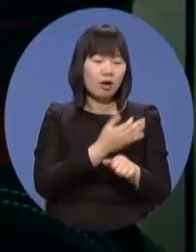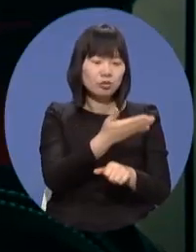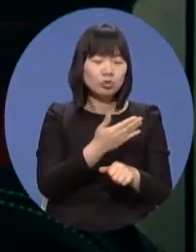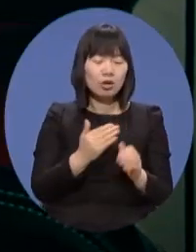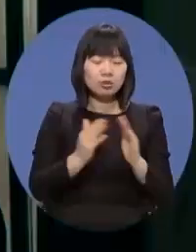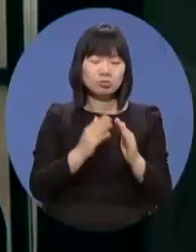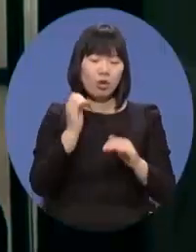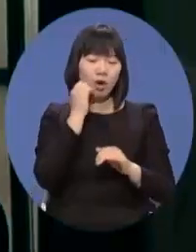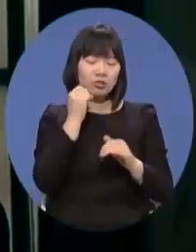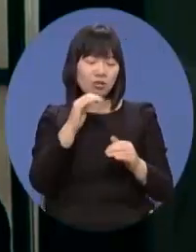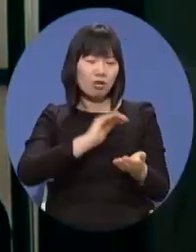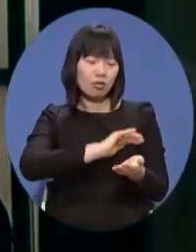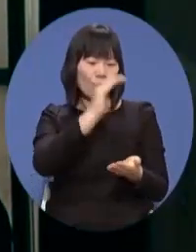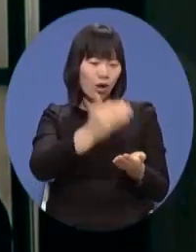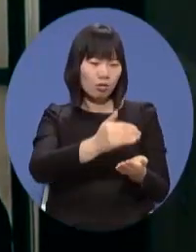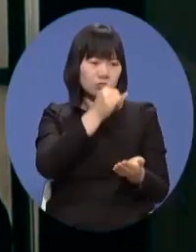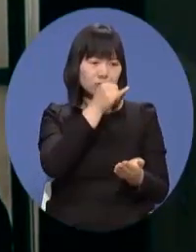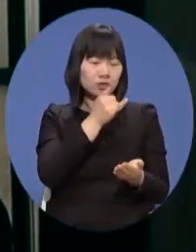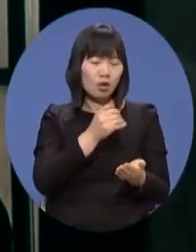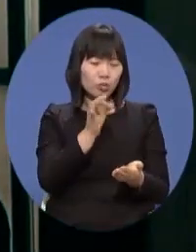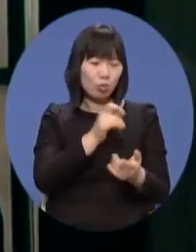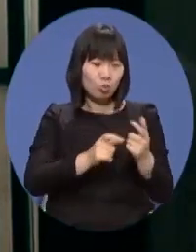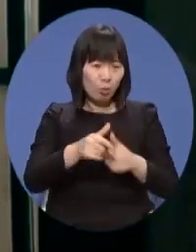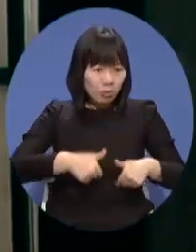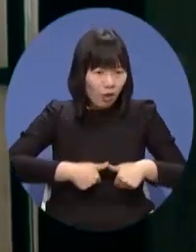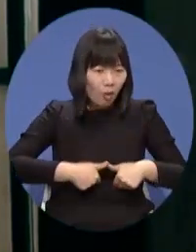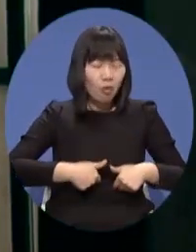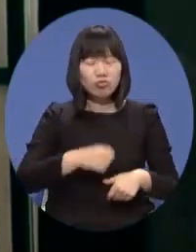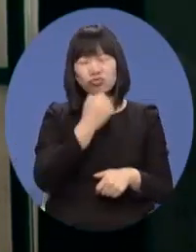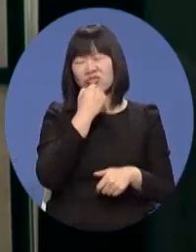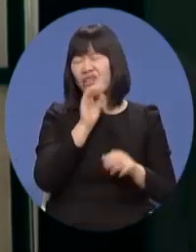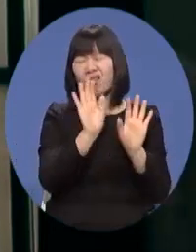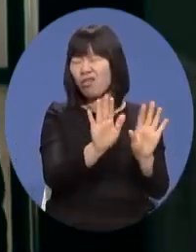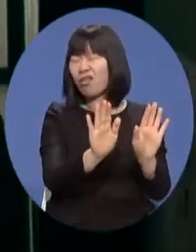있고 돈이 뭐가 더 필요해. 늦었어, 얼른 학교 나가.